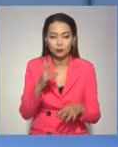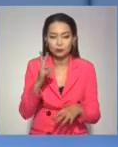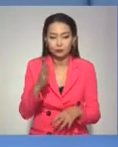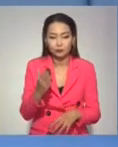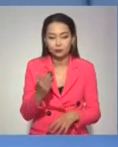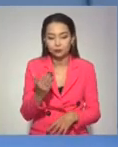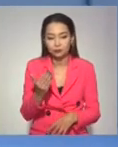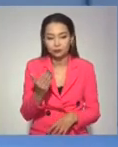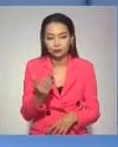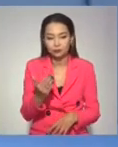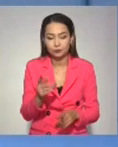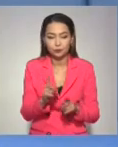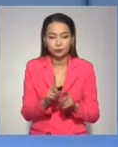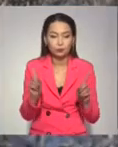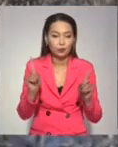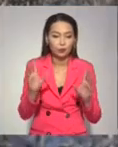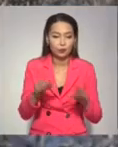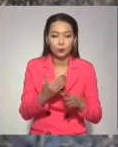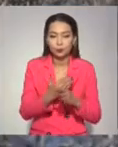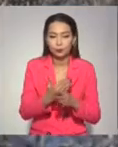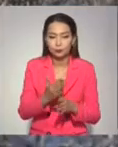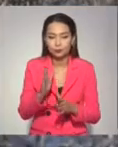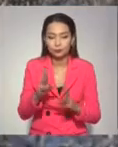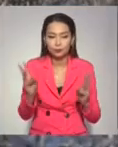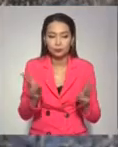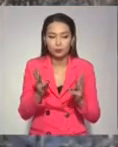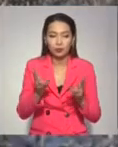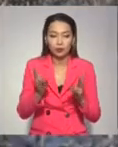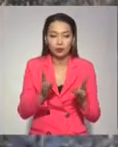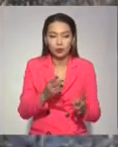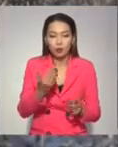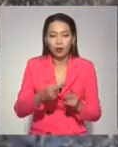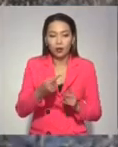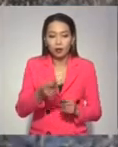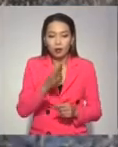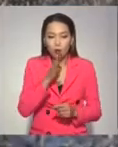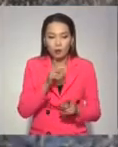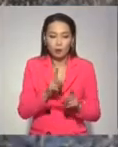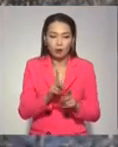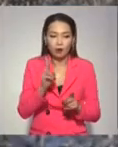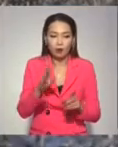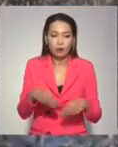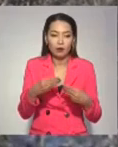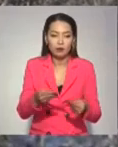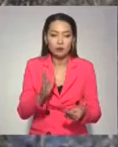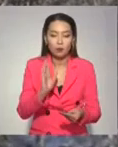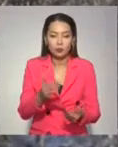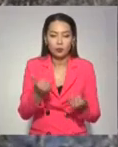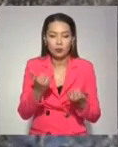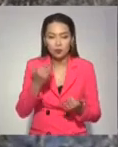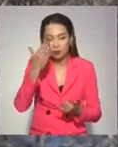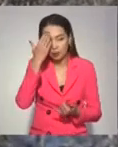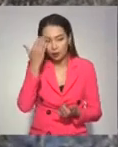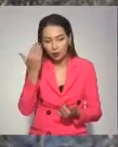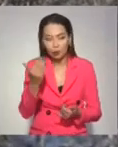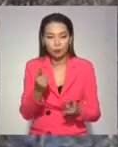иелеріне жан-жақты көмек көрсетілуде. Өрттен зардап шеккендерге алдағы уақытта баспана берілетін болды. Әзірге әкімдік